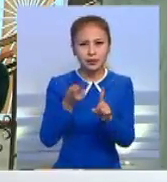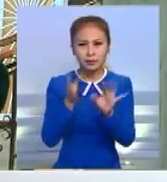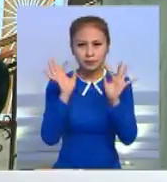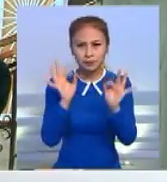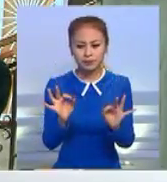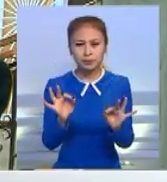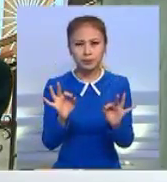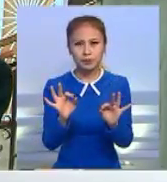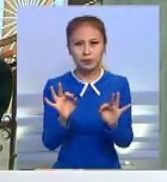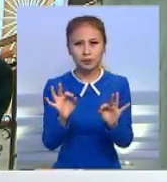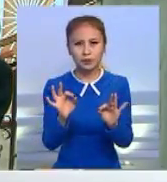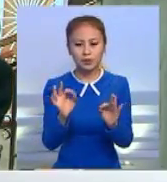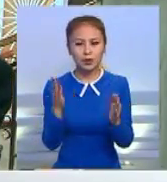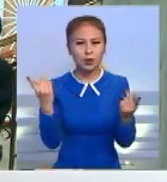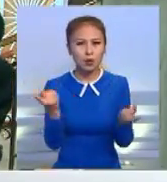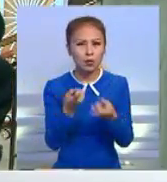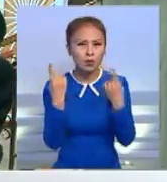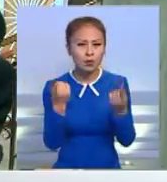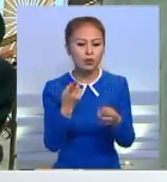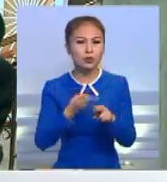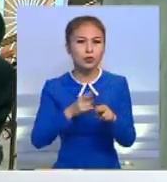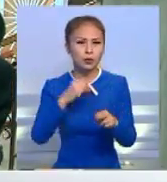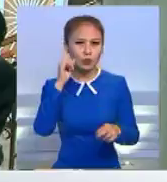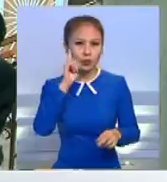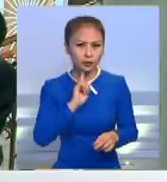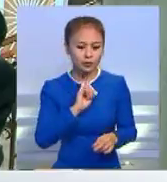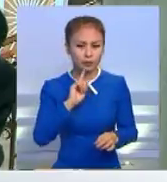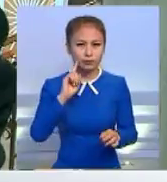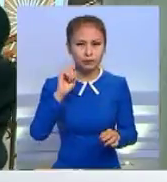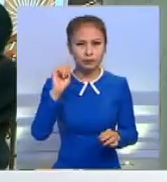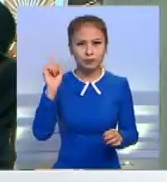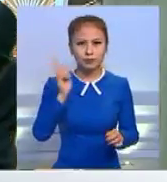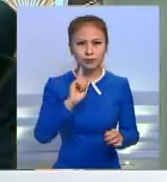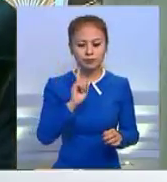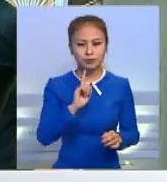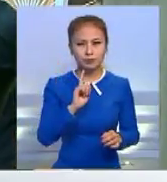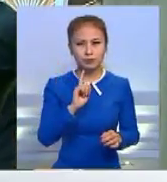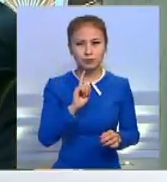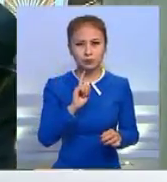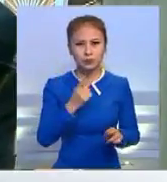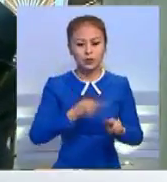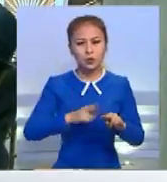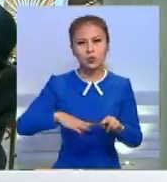өте жеңіл, өзіне де ыңғайлылығы.